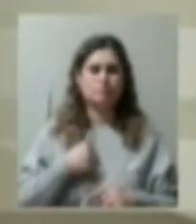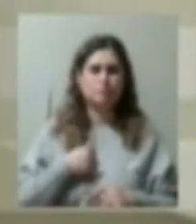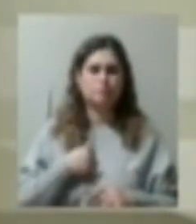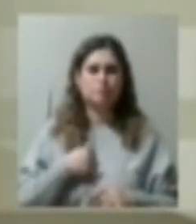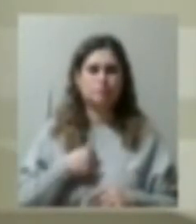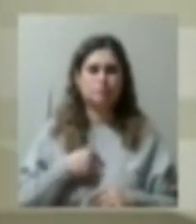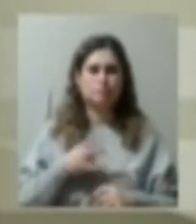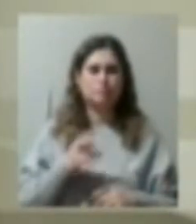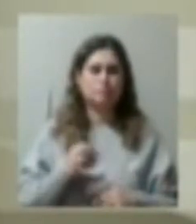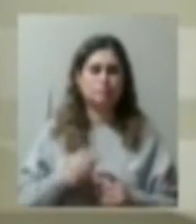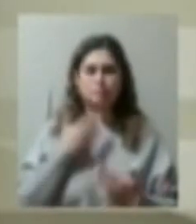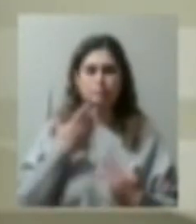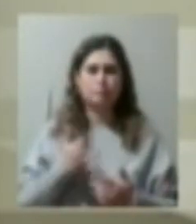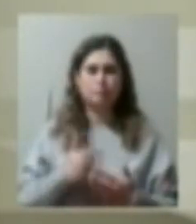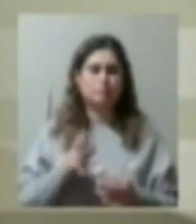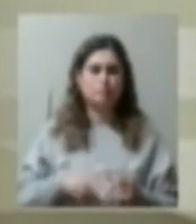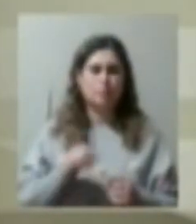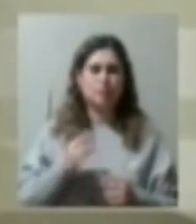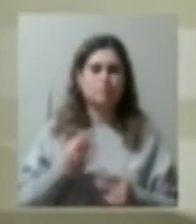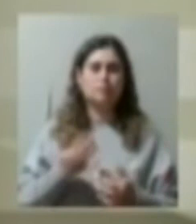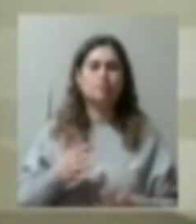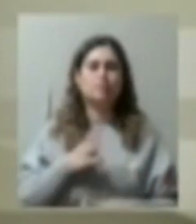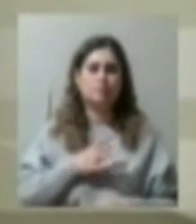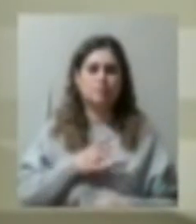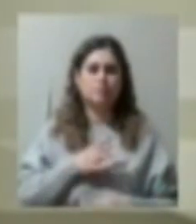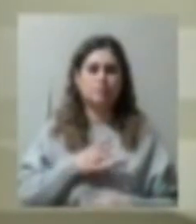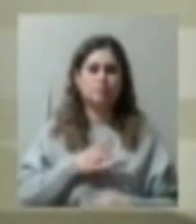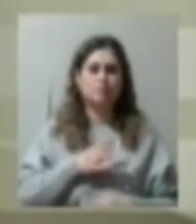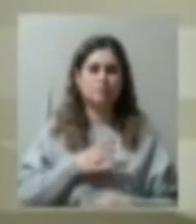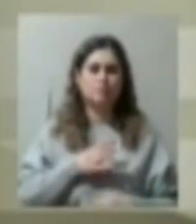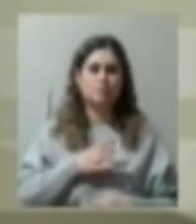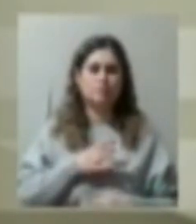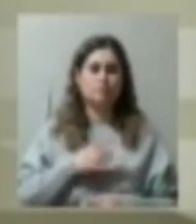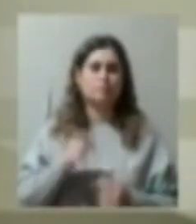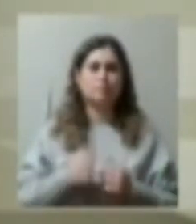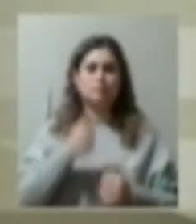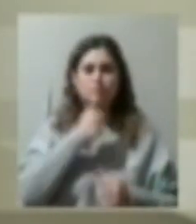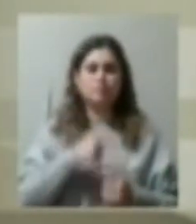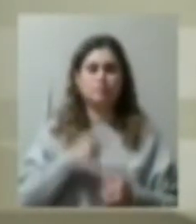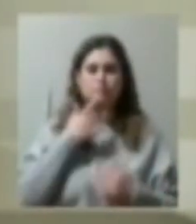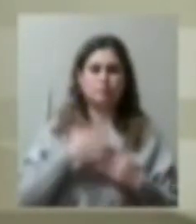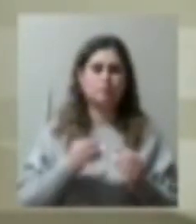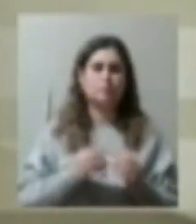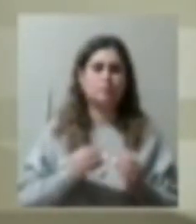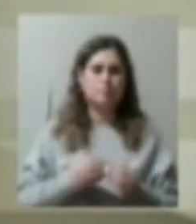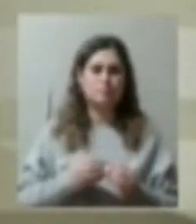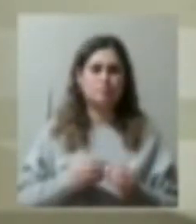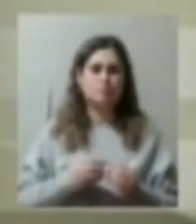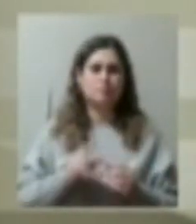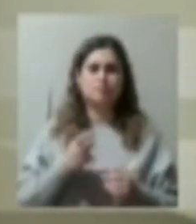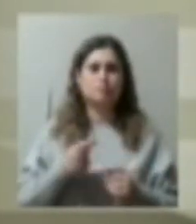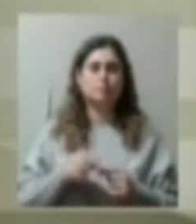не запитав уже наприкінці акції, скільки було, але що їх було близько 10, це точно. Чому? Тому